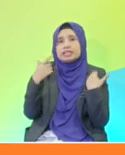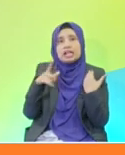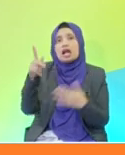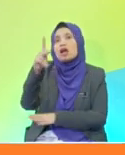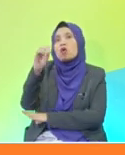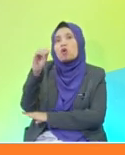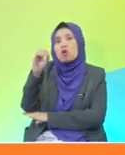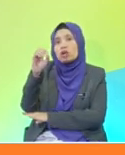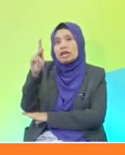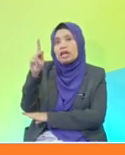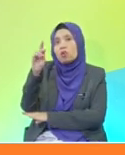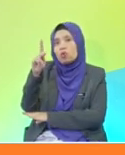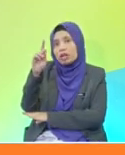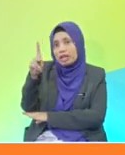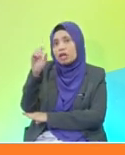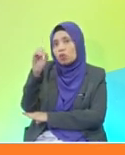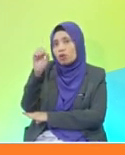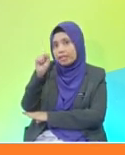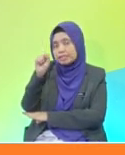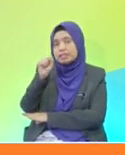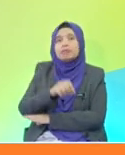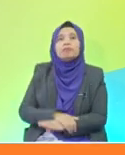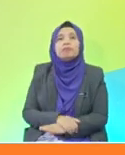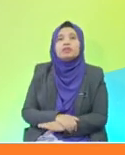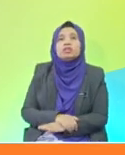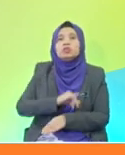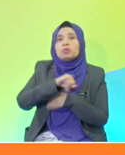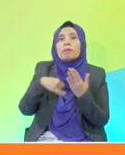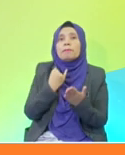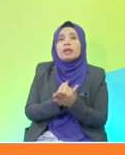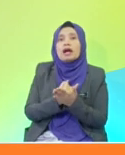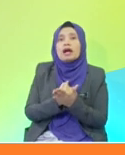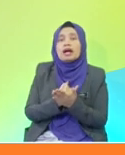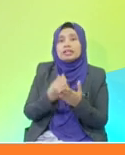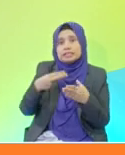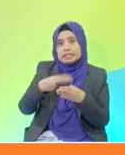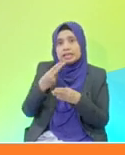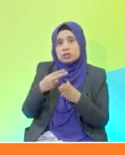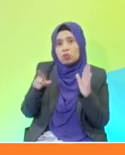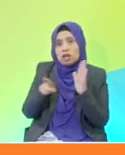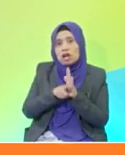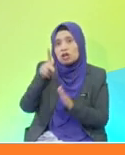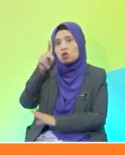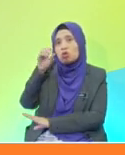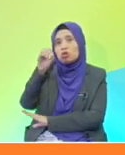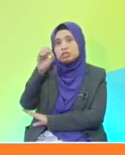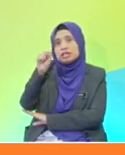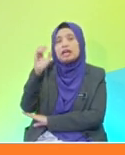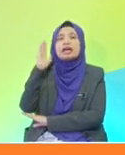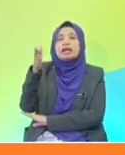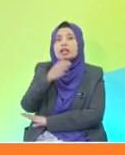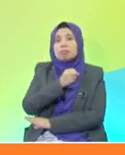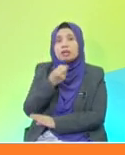buruh adalah cos banapi adalah ghoso jumlah hasil tolak dengan kos akanlah kita mendapat untung